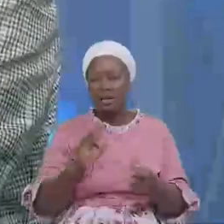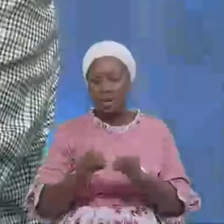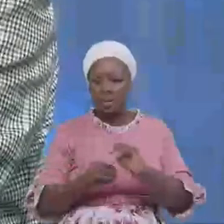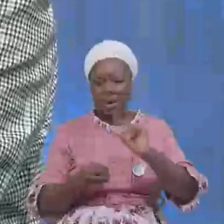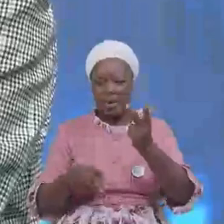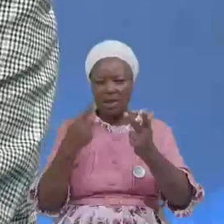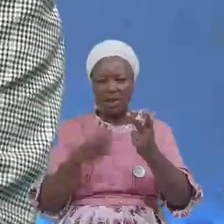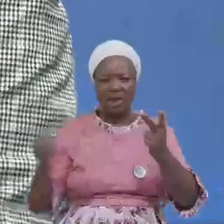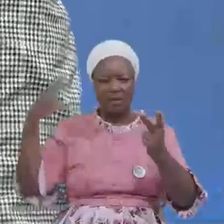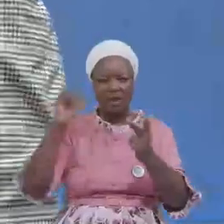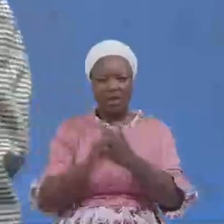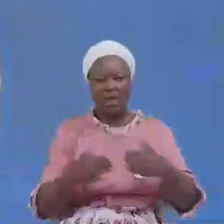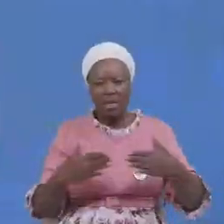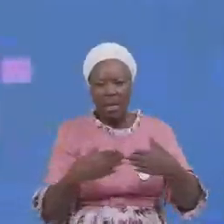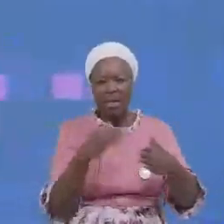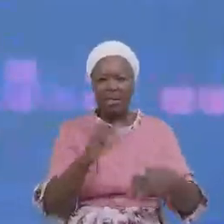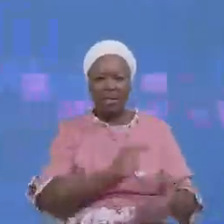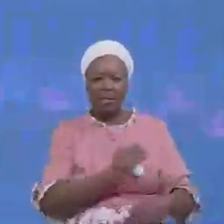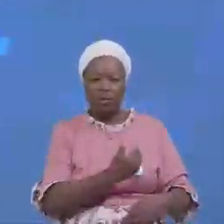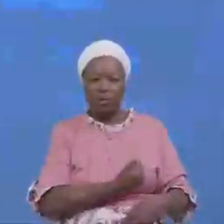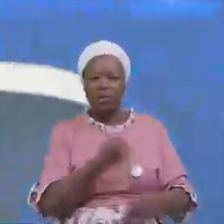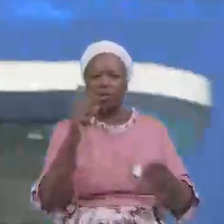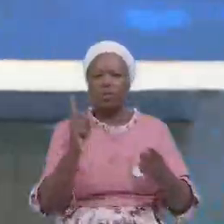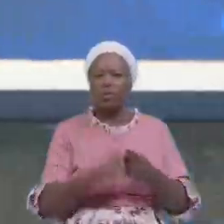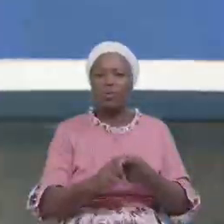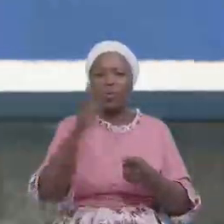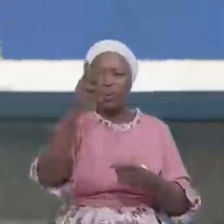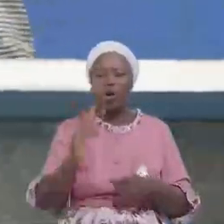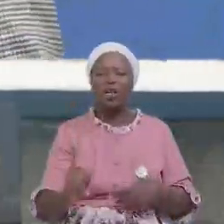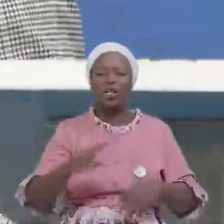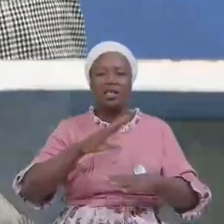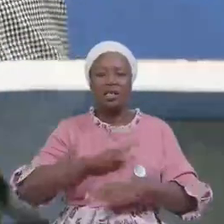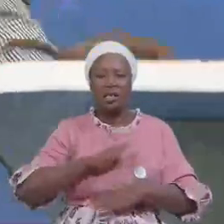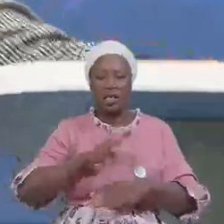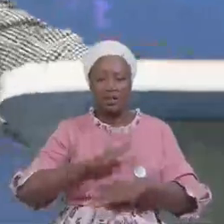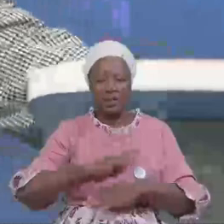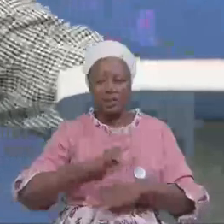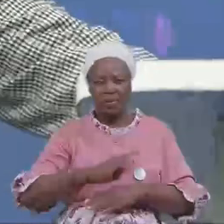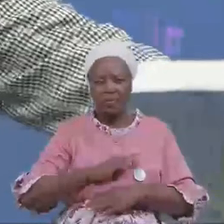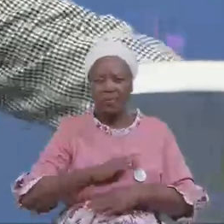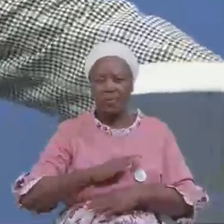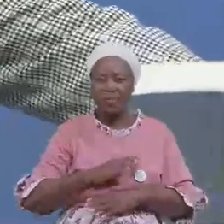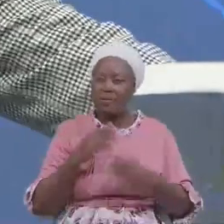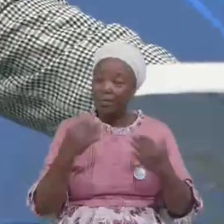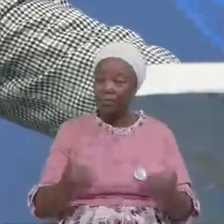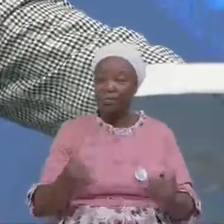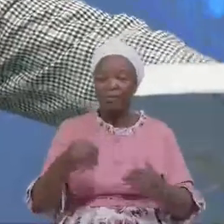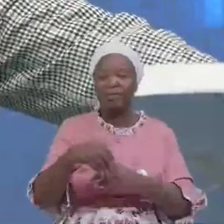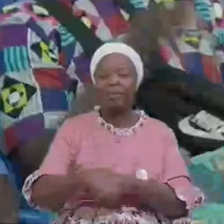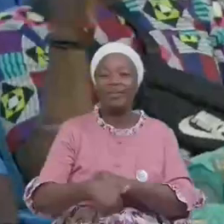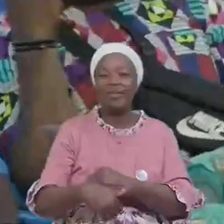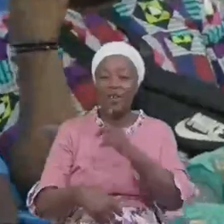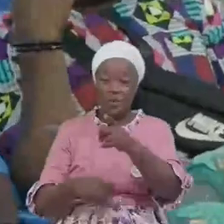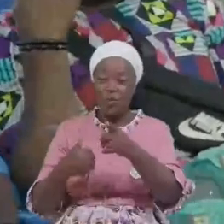guide l'âme vers la satisfaction pieuse. Ce soir, tu as